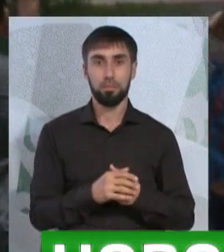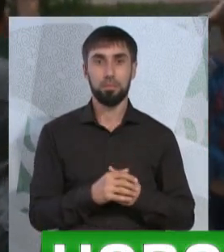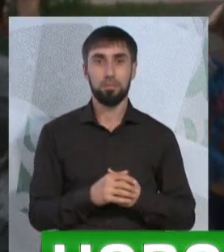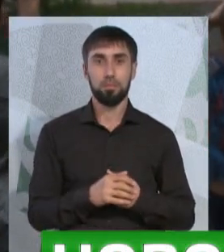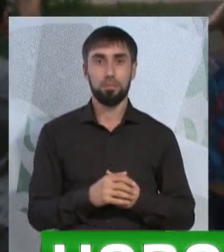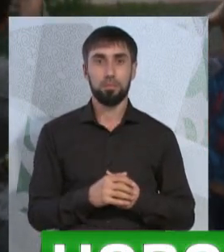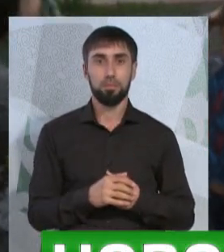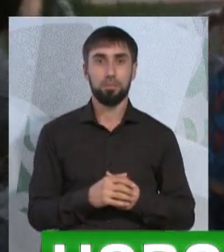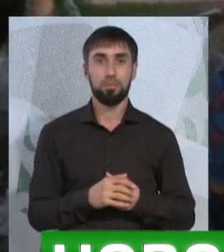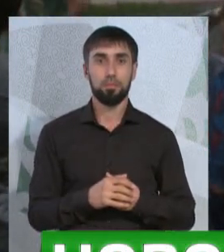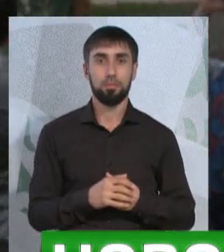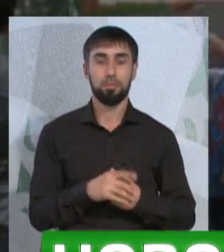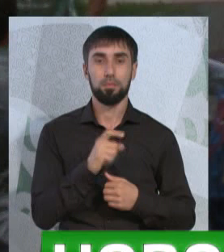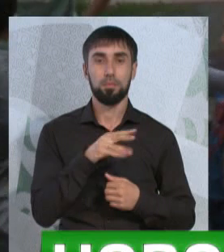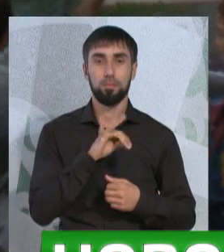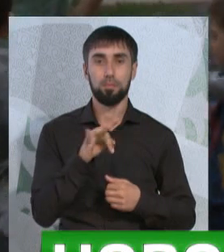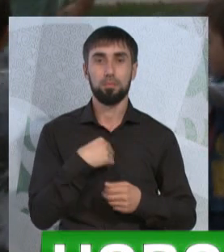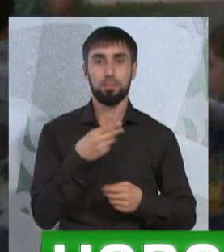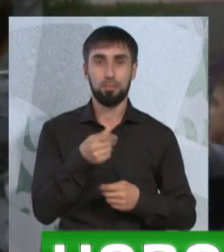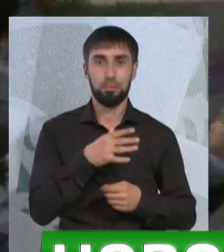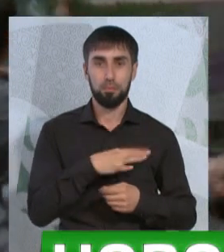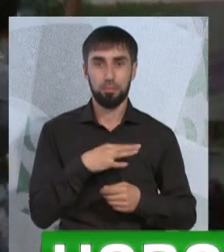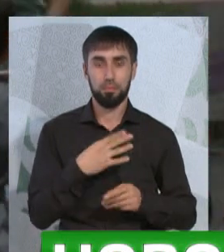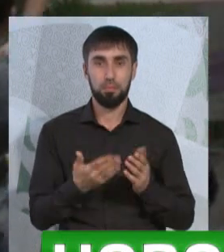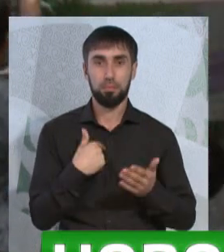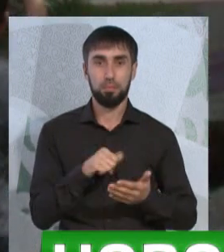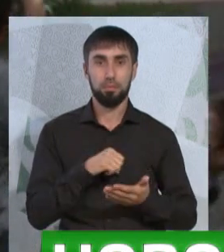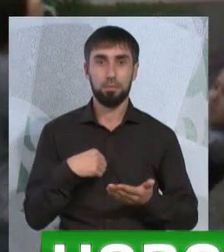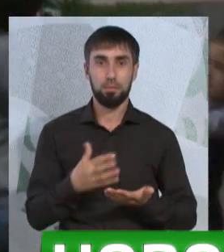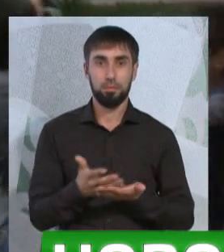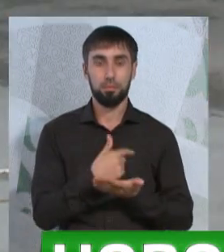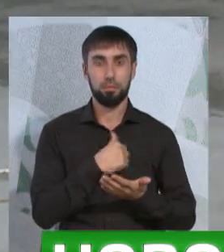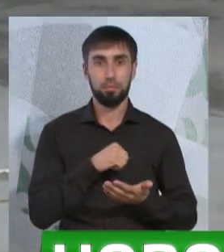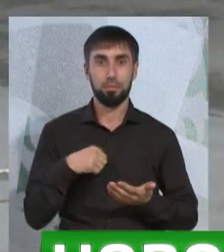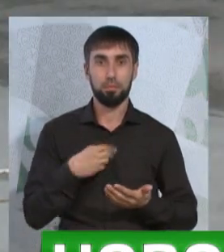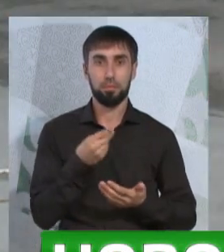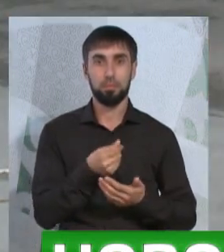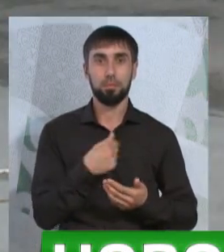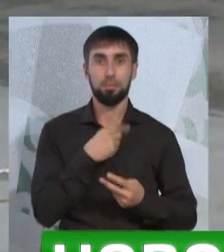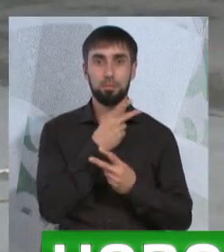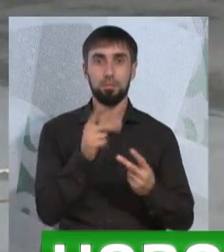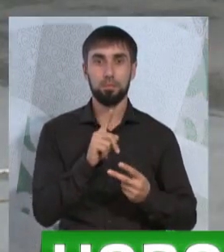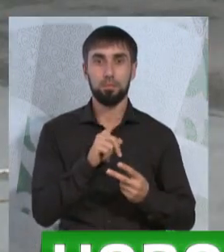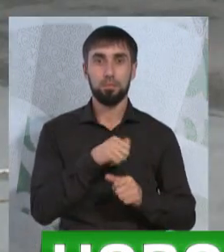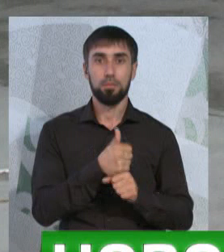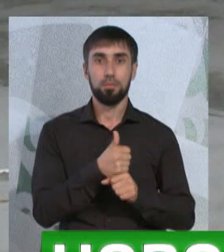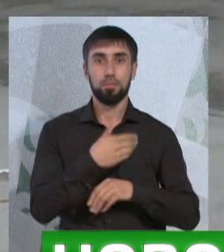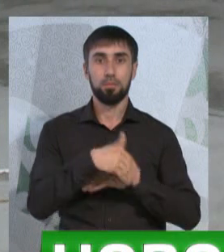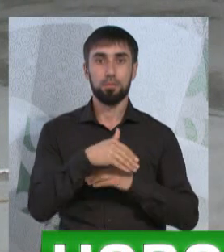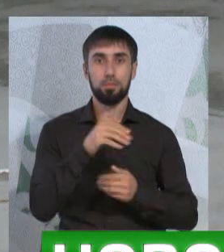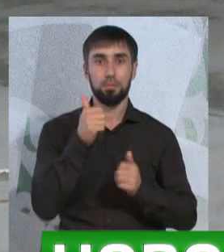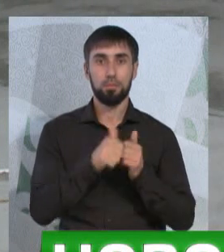услуги? За мусор, за это мы все, вот мы все платим. Я вижу, что главные улицы